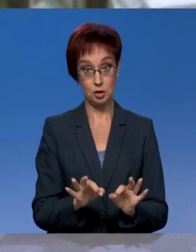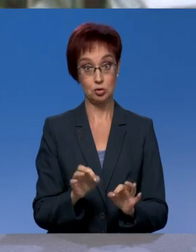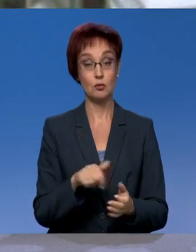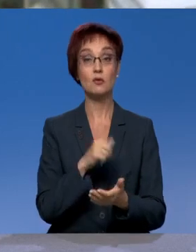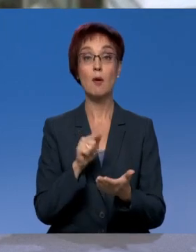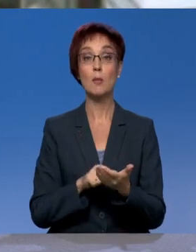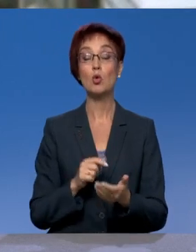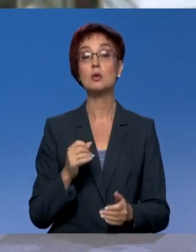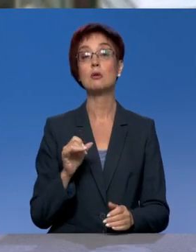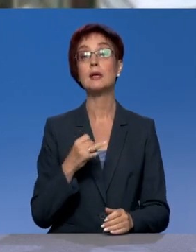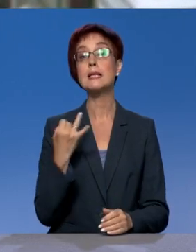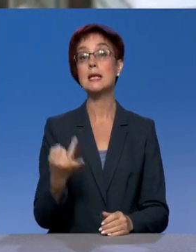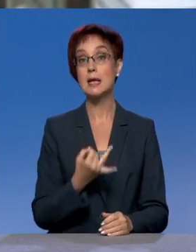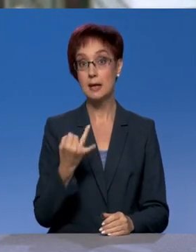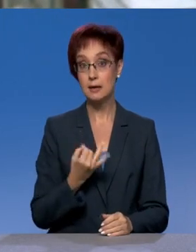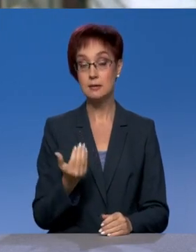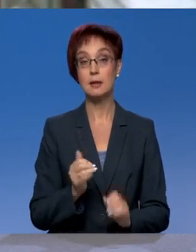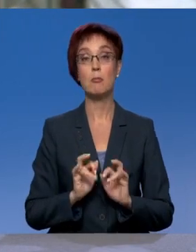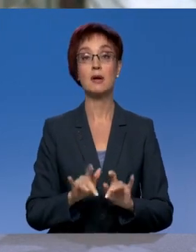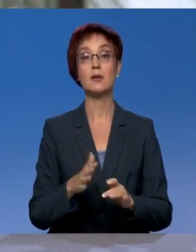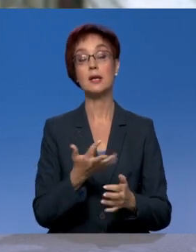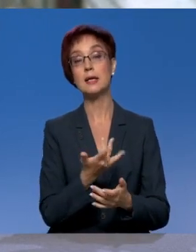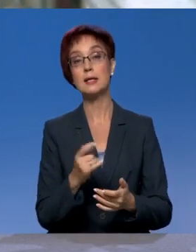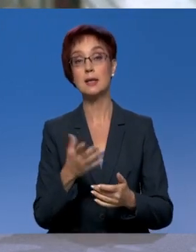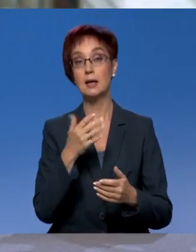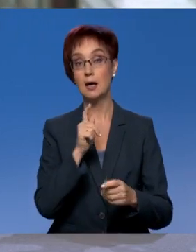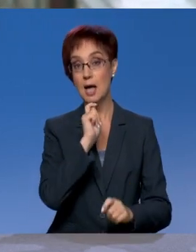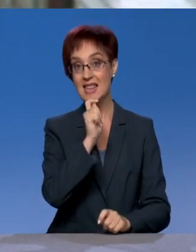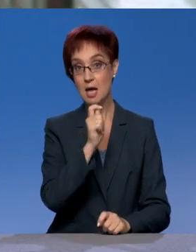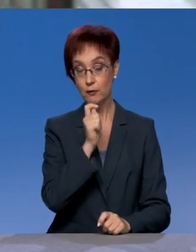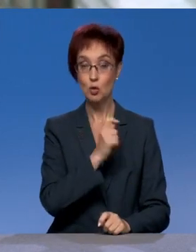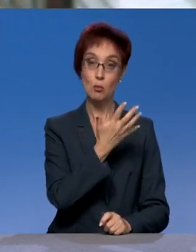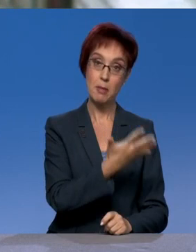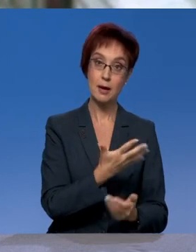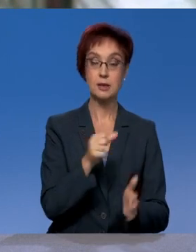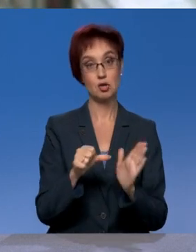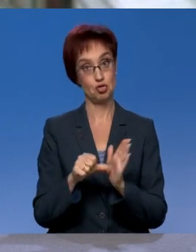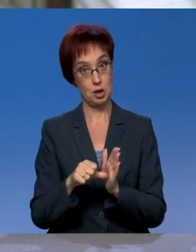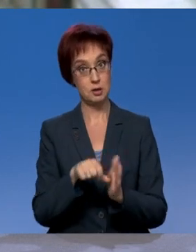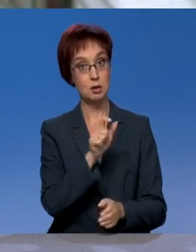провели несколько интервью, да, 5 или 6. Угу. Перерабатывают, но и при этом...